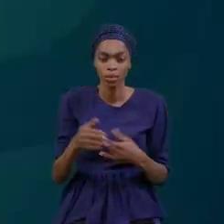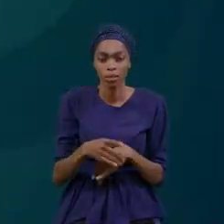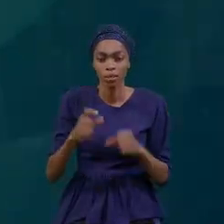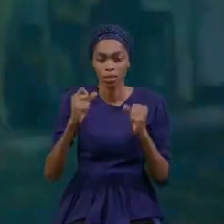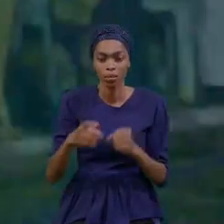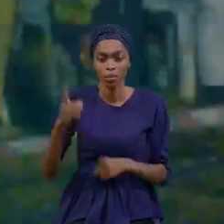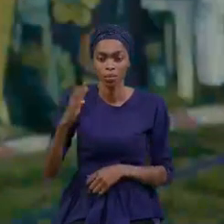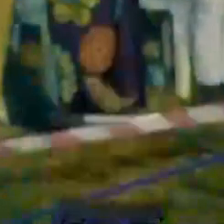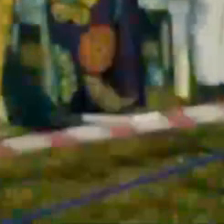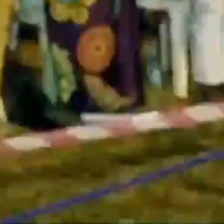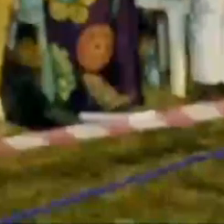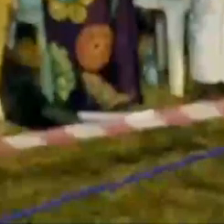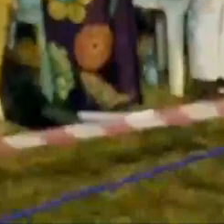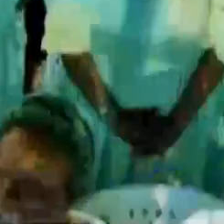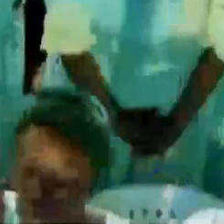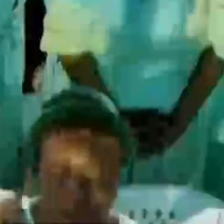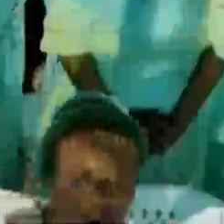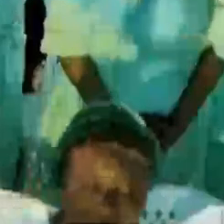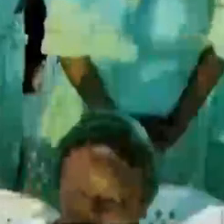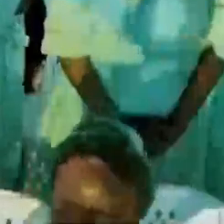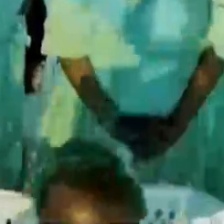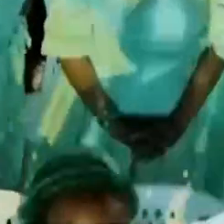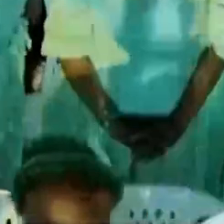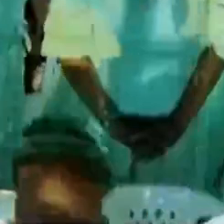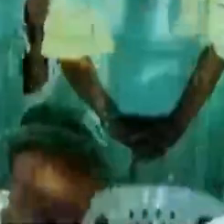de Dieu. Gloire à Dieu.